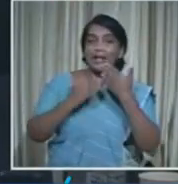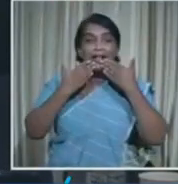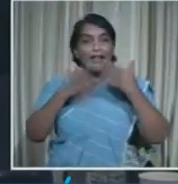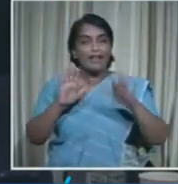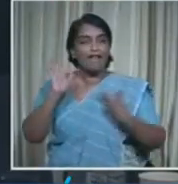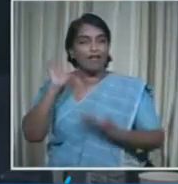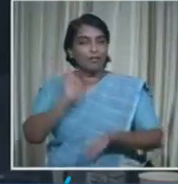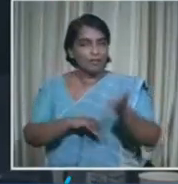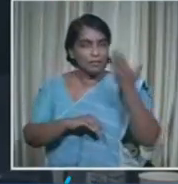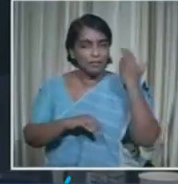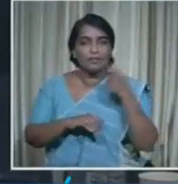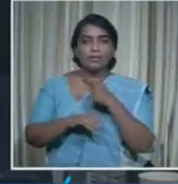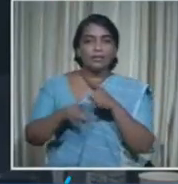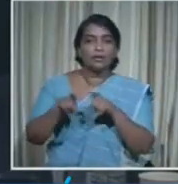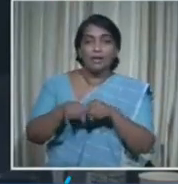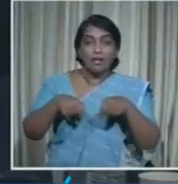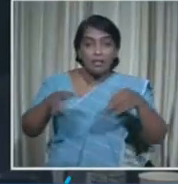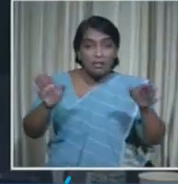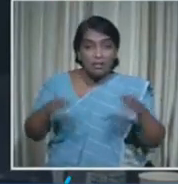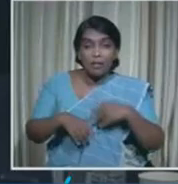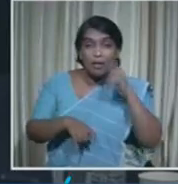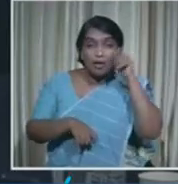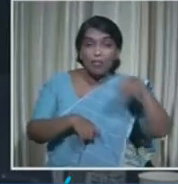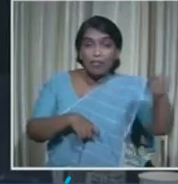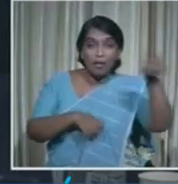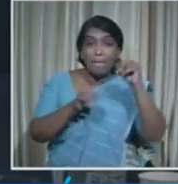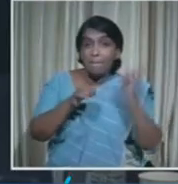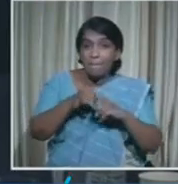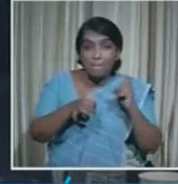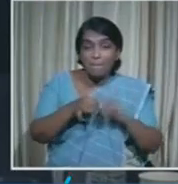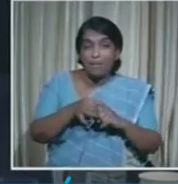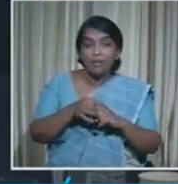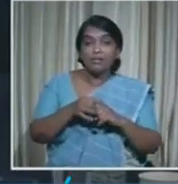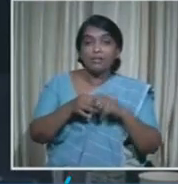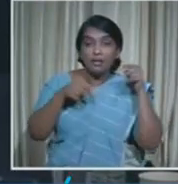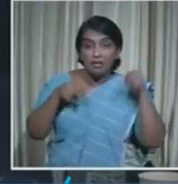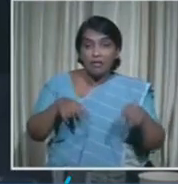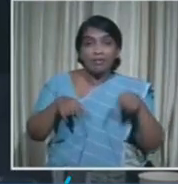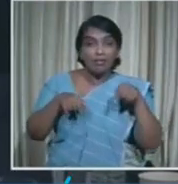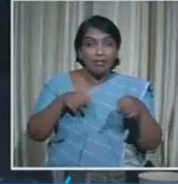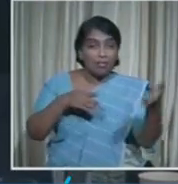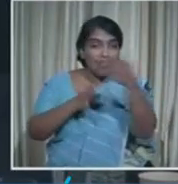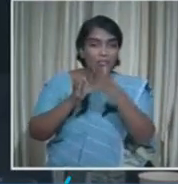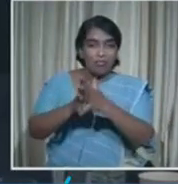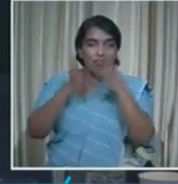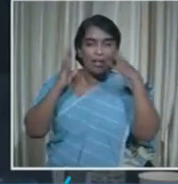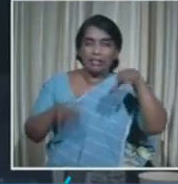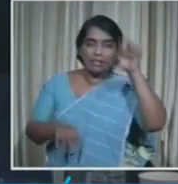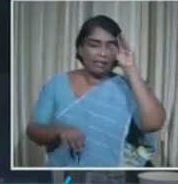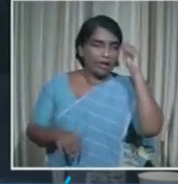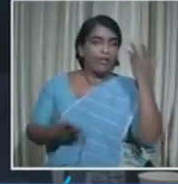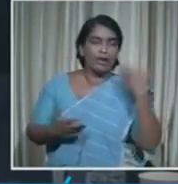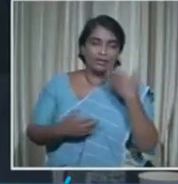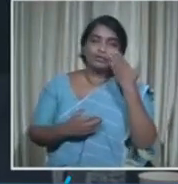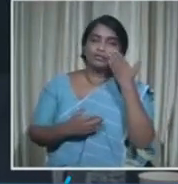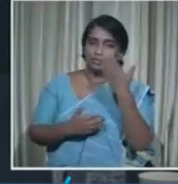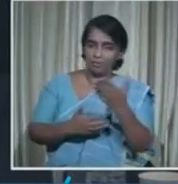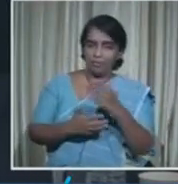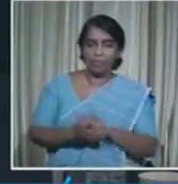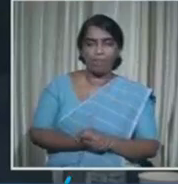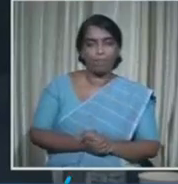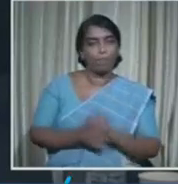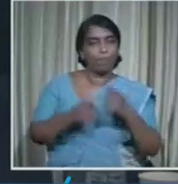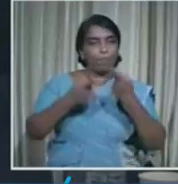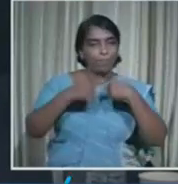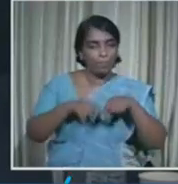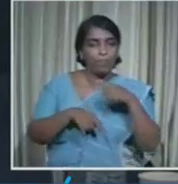කරනවා ඒකන්ද තාමත් මේ වෙනකොට ජනතාවගේ මේ ප්‍රශ්නේ මේ රටේ මේ මෙතන ඉන්න බහුතරයකට තීරලා නැහැ කියලා අපිට පේනවා ඊළඟට